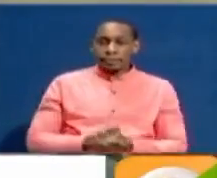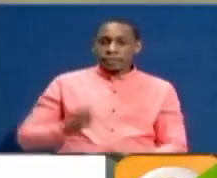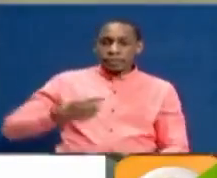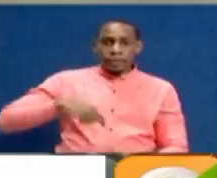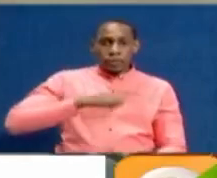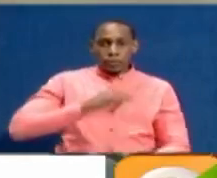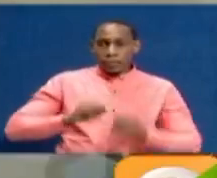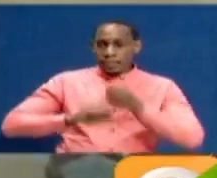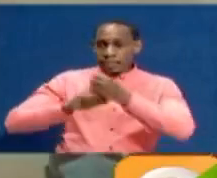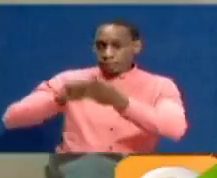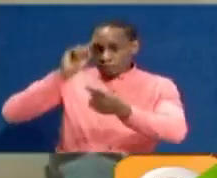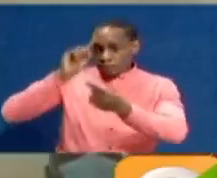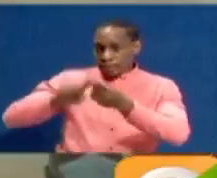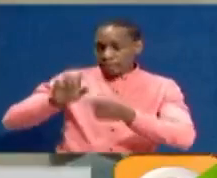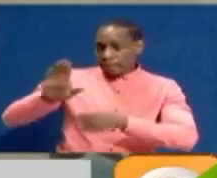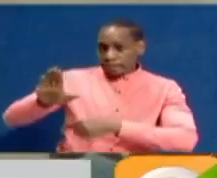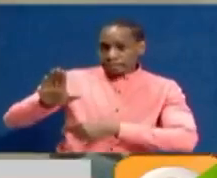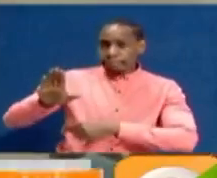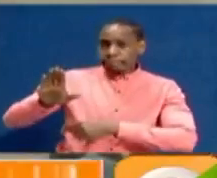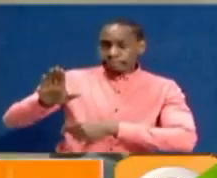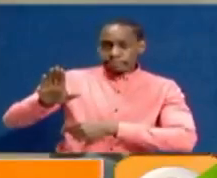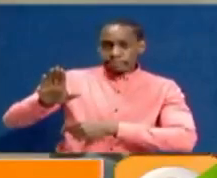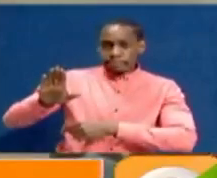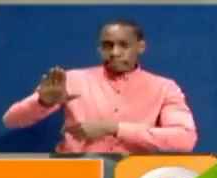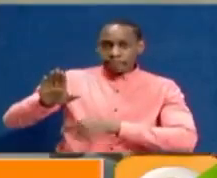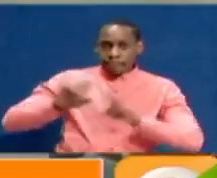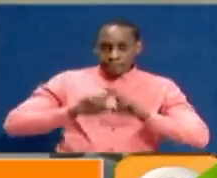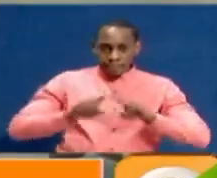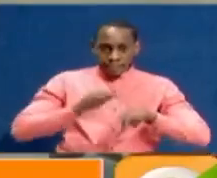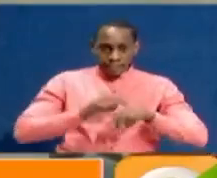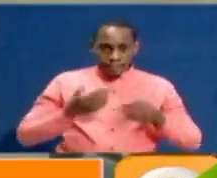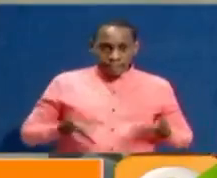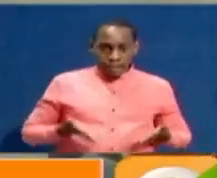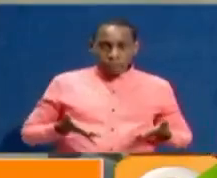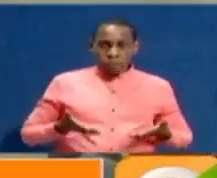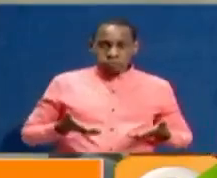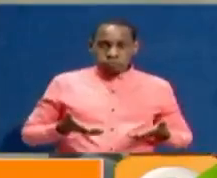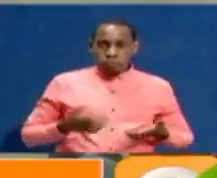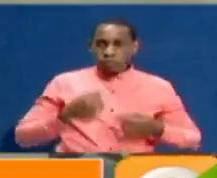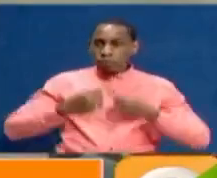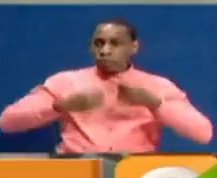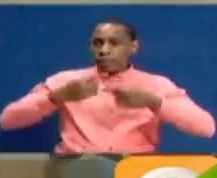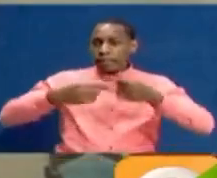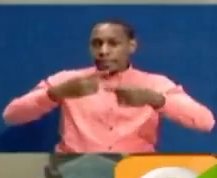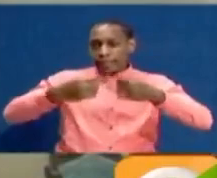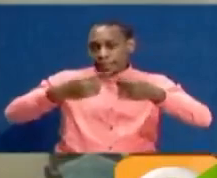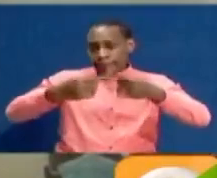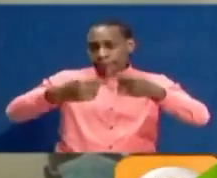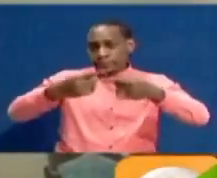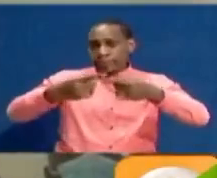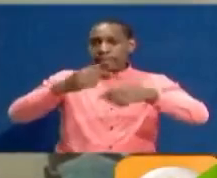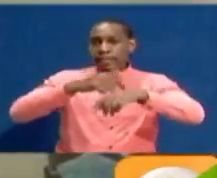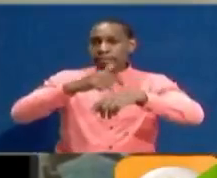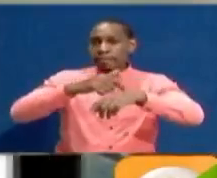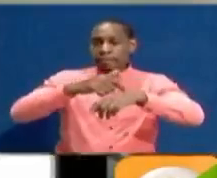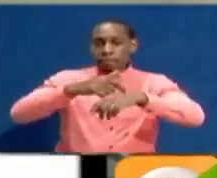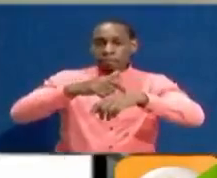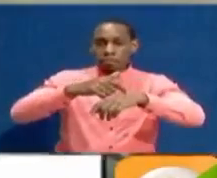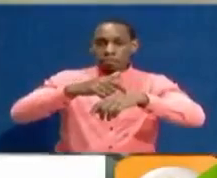sisi tutaunga ambisheni yake hiyo kuanzia saa hii mpaka